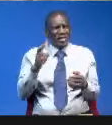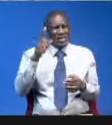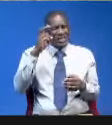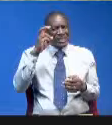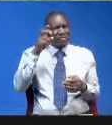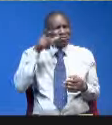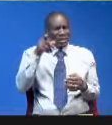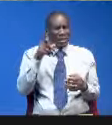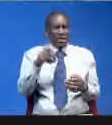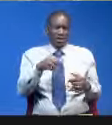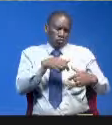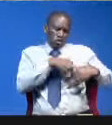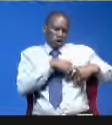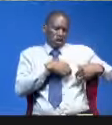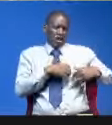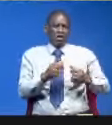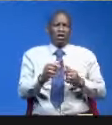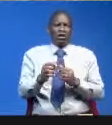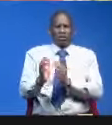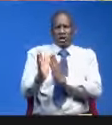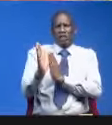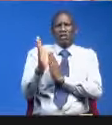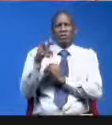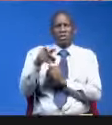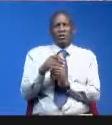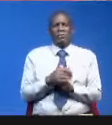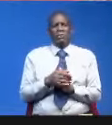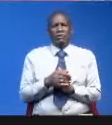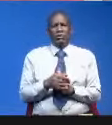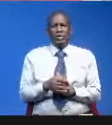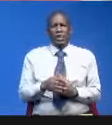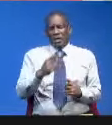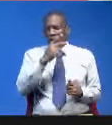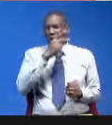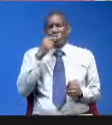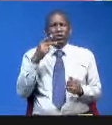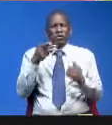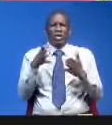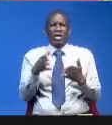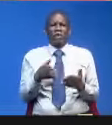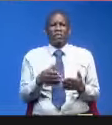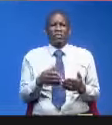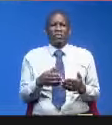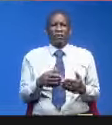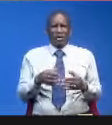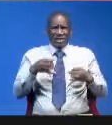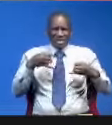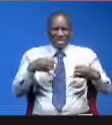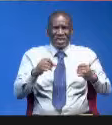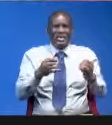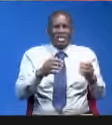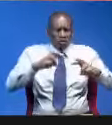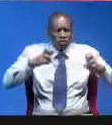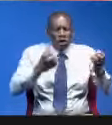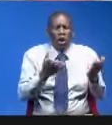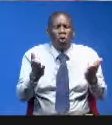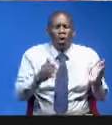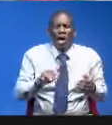kuwa maajenti wa usalama wa serikali. Kalonzo sasa akiwa katika mbiu ya yuko wapi